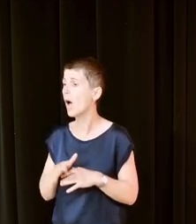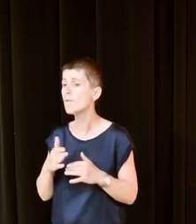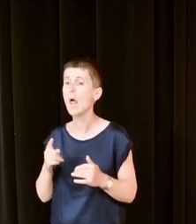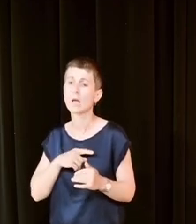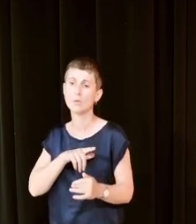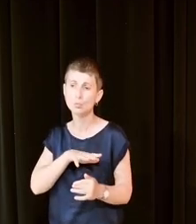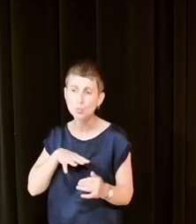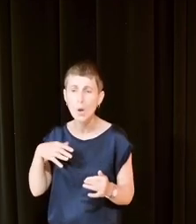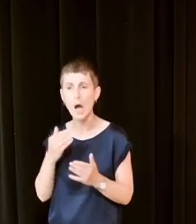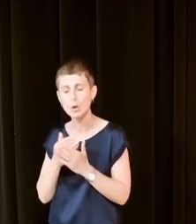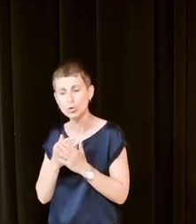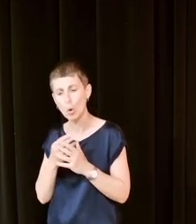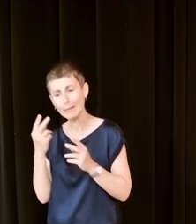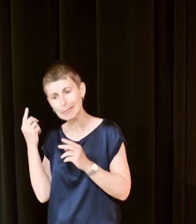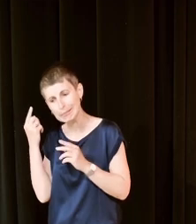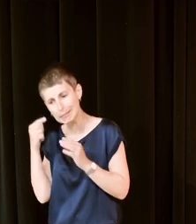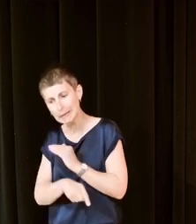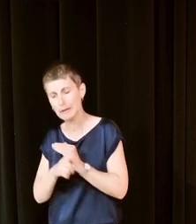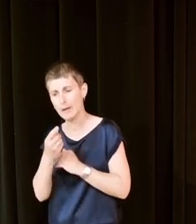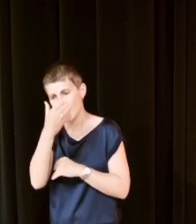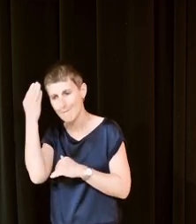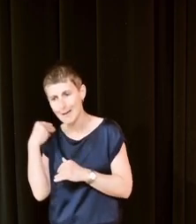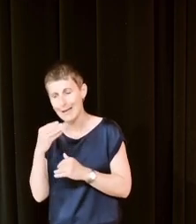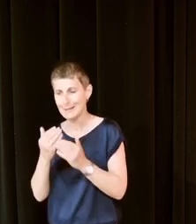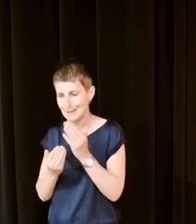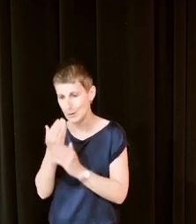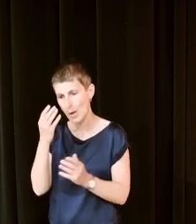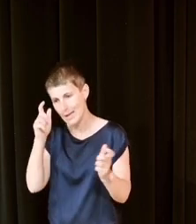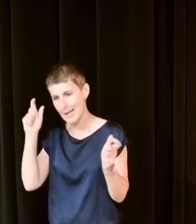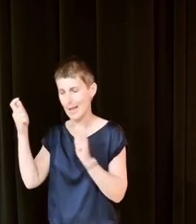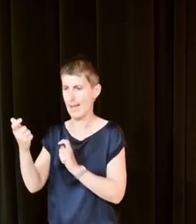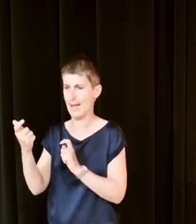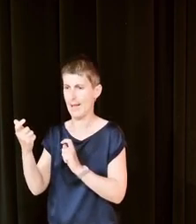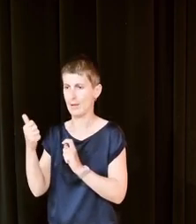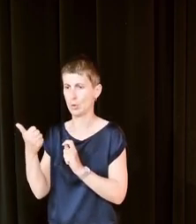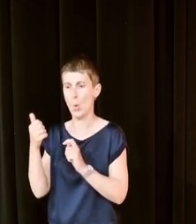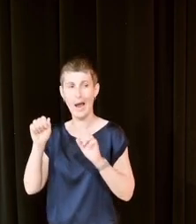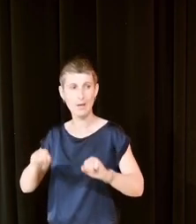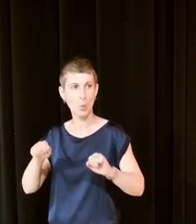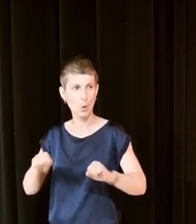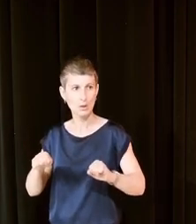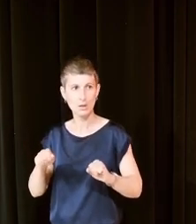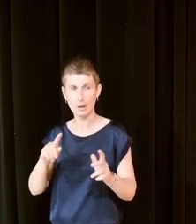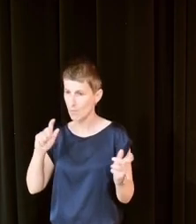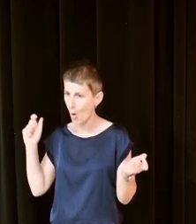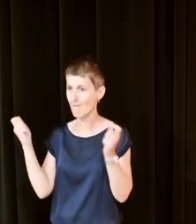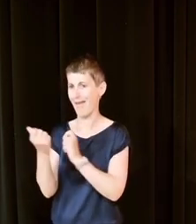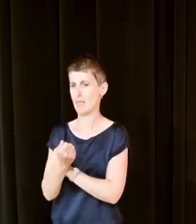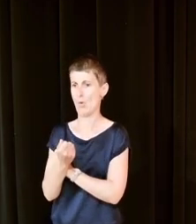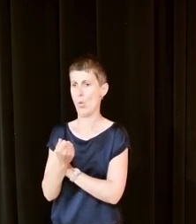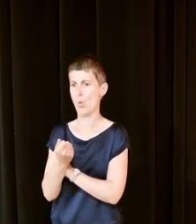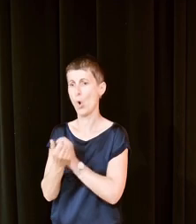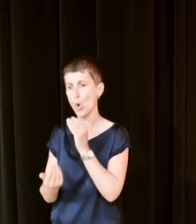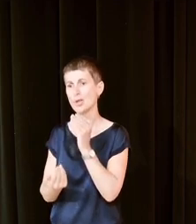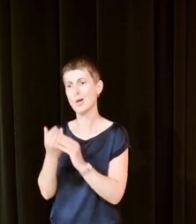lange geschlummert haben und sich neu formulieren wollen. Also als eine Möglichkeit, sich zu verändern und auf